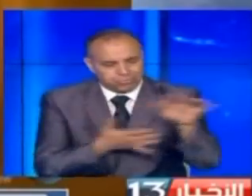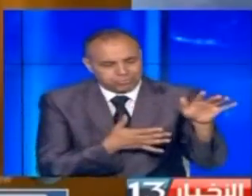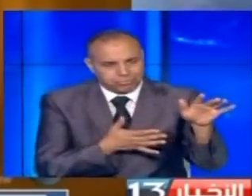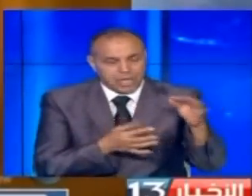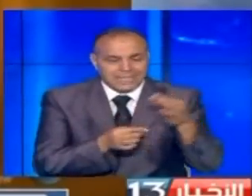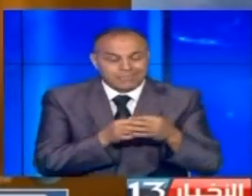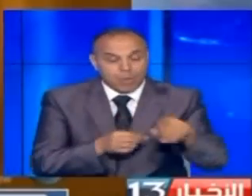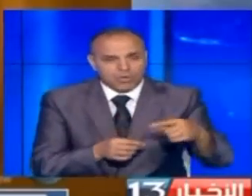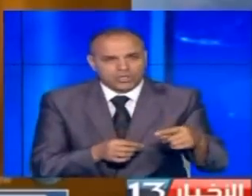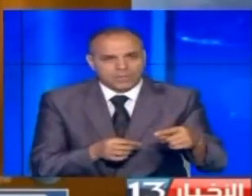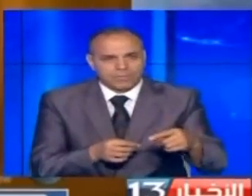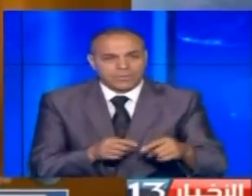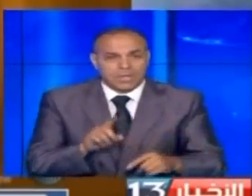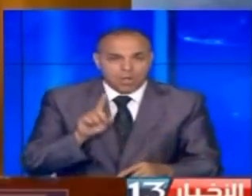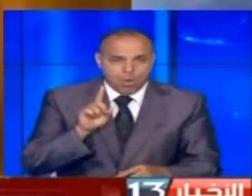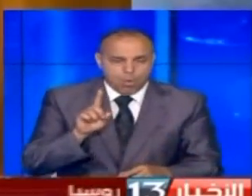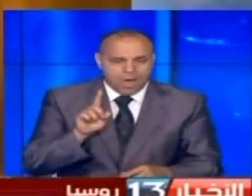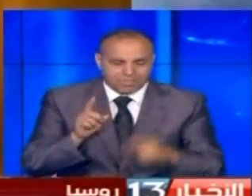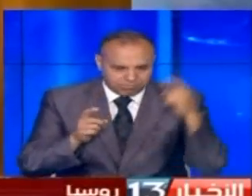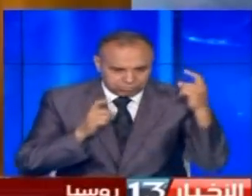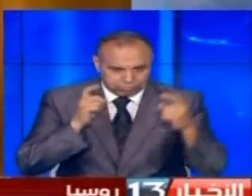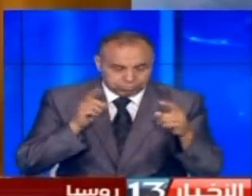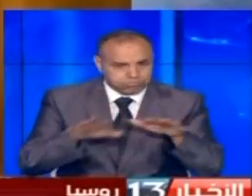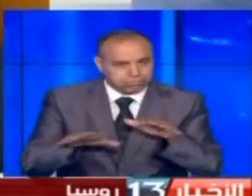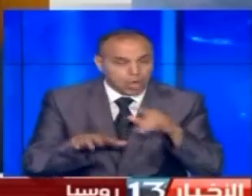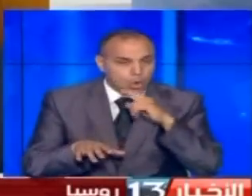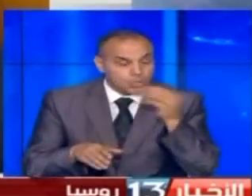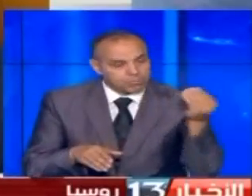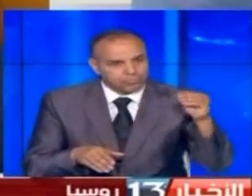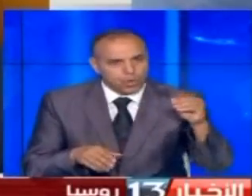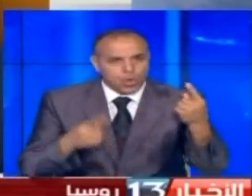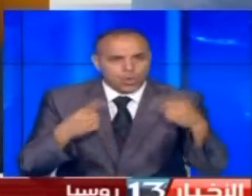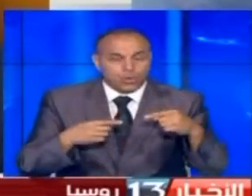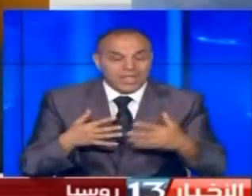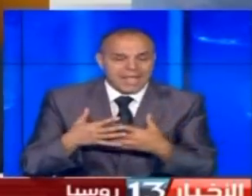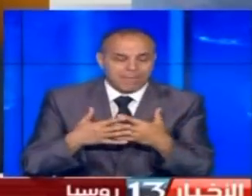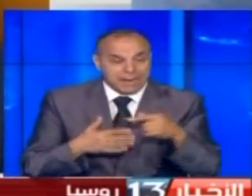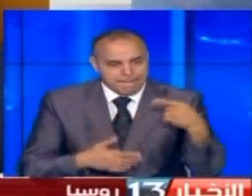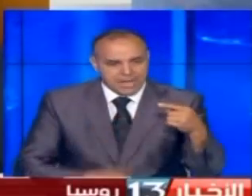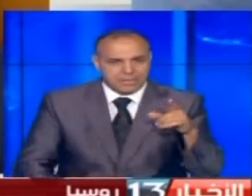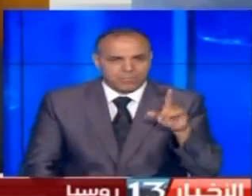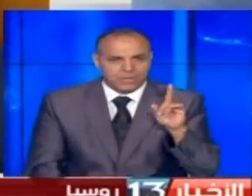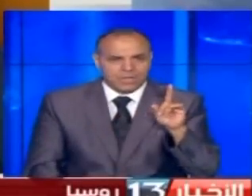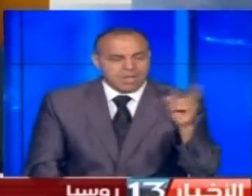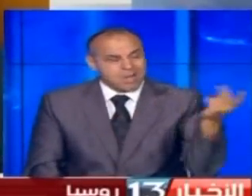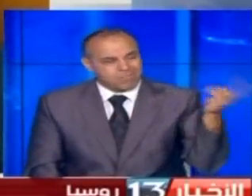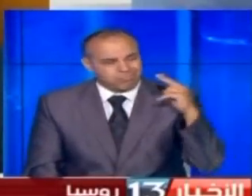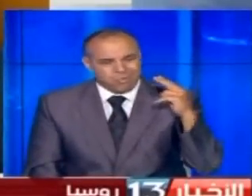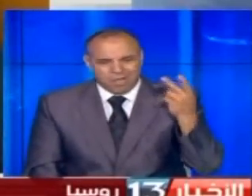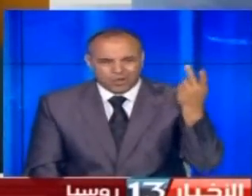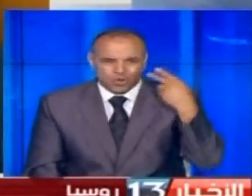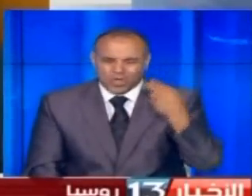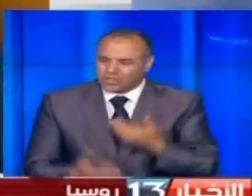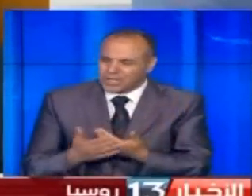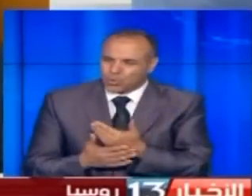بحلول شهر سبتمبر القادم، وقد تفكر في اتخاذ تدابير إضافية ضد الولايات المتحدة ردا على عقوبات